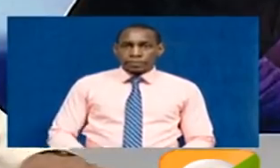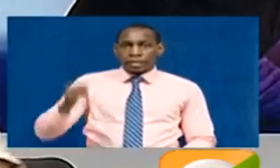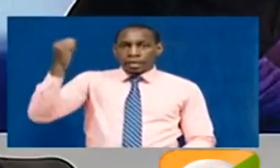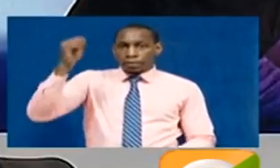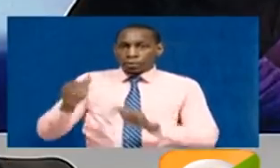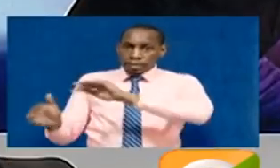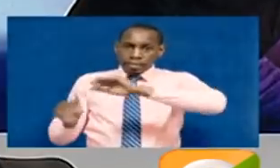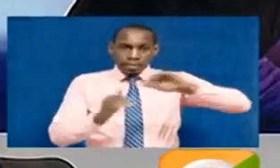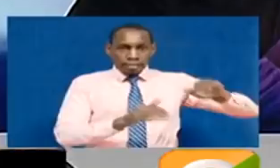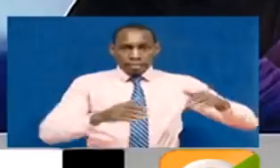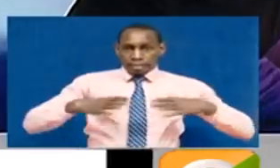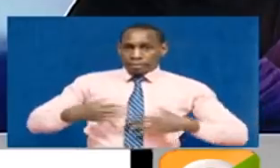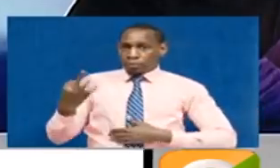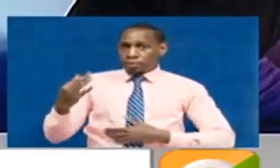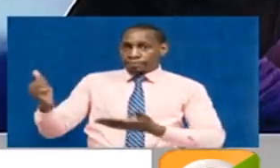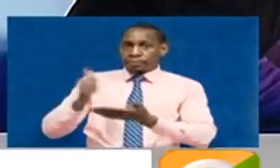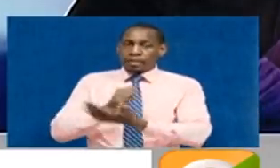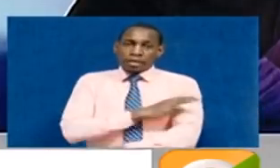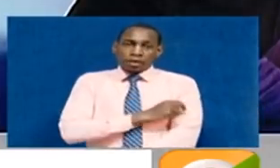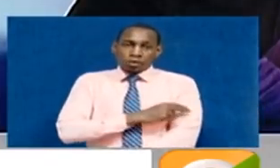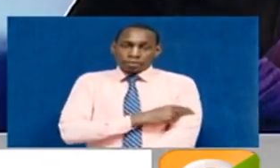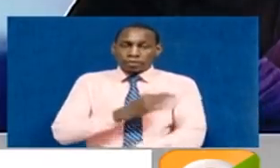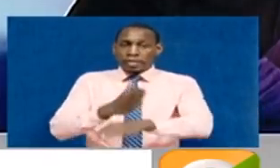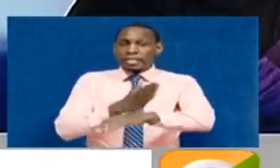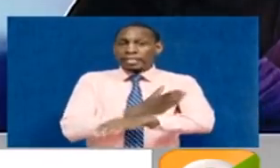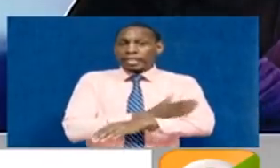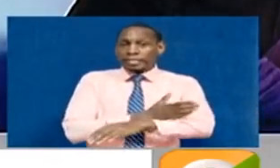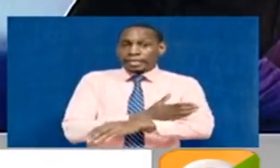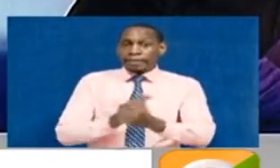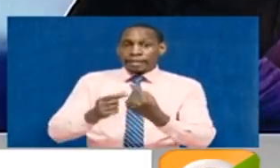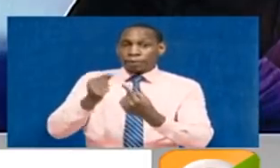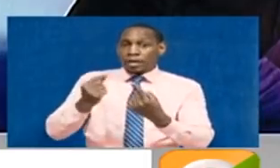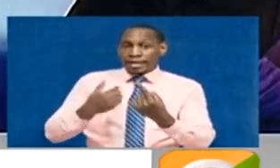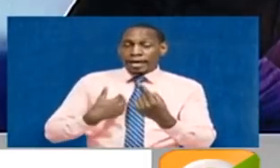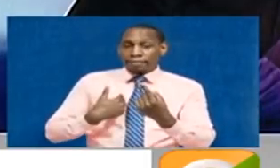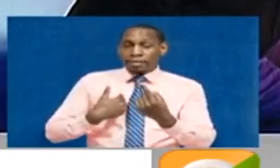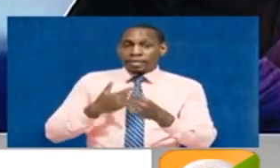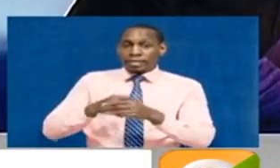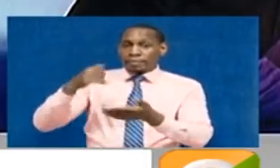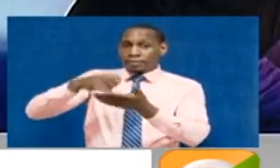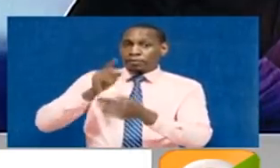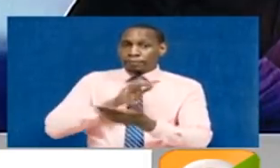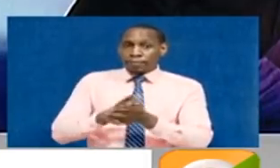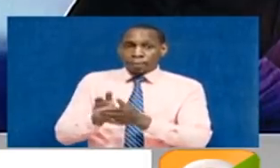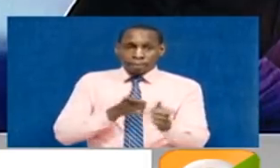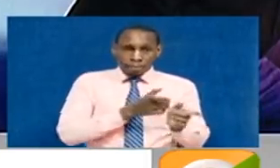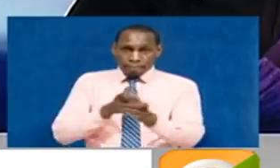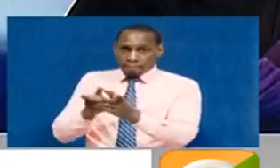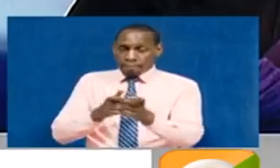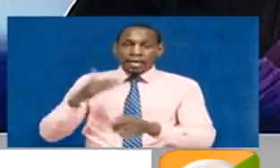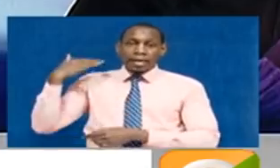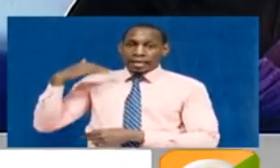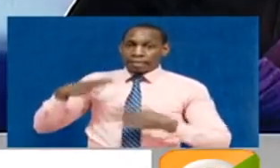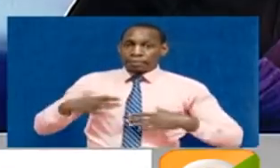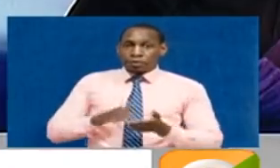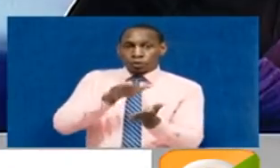Tukiachana na siasa, watu watatu wamelazwa hospitalini wakiuguza majeraha ya risasi baada ya kuhusika katika makabiliano na